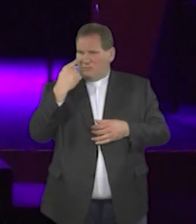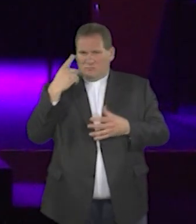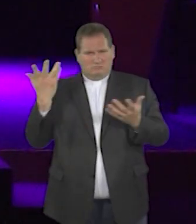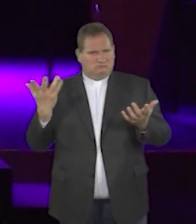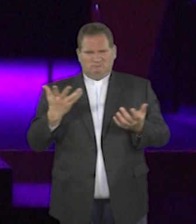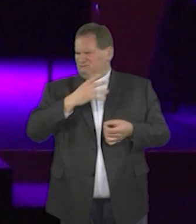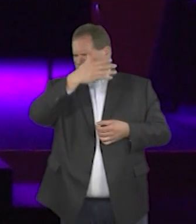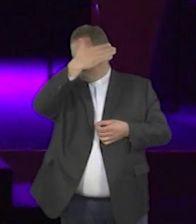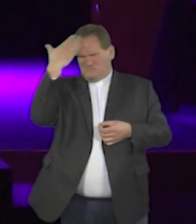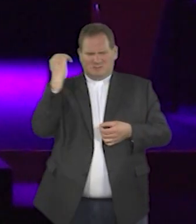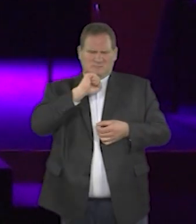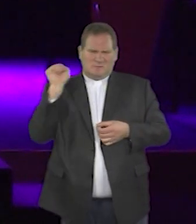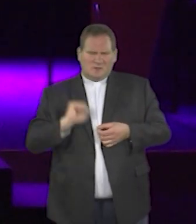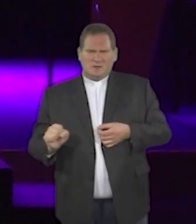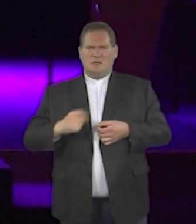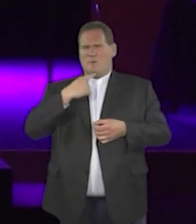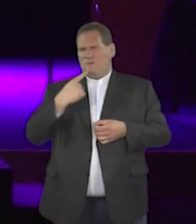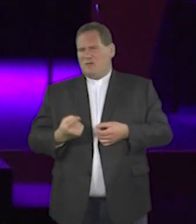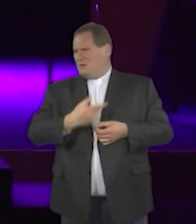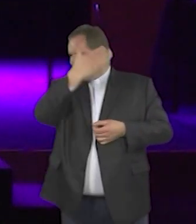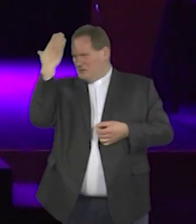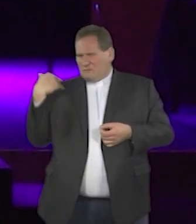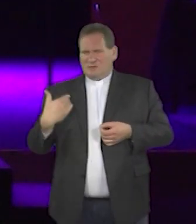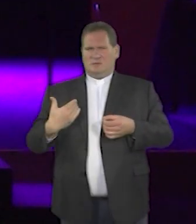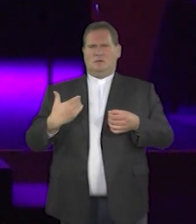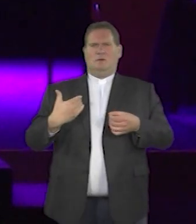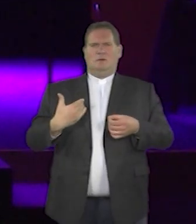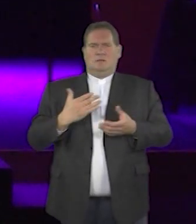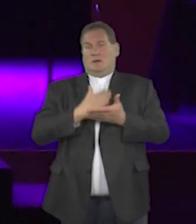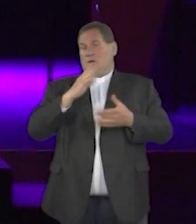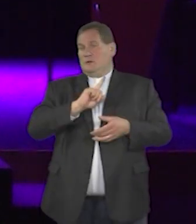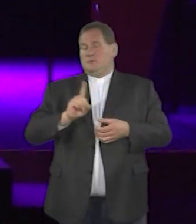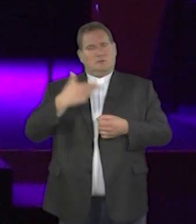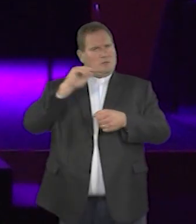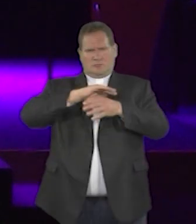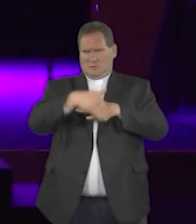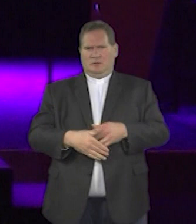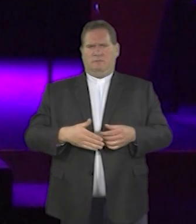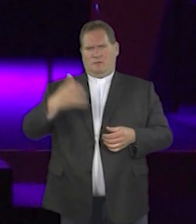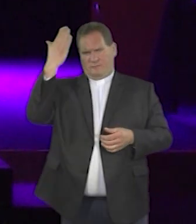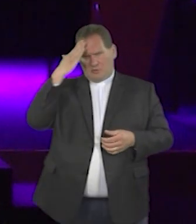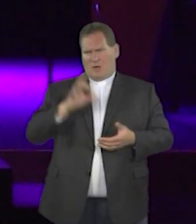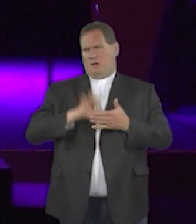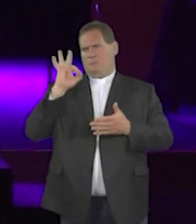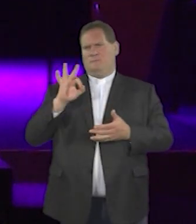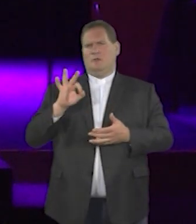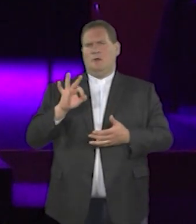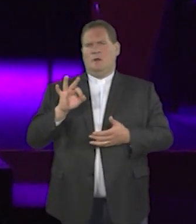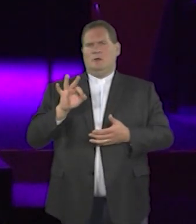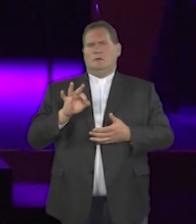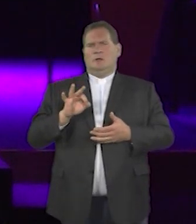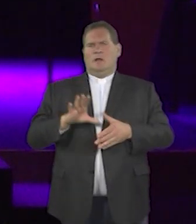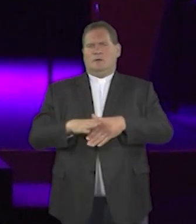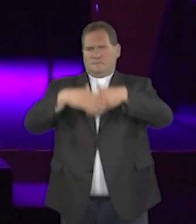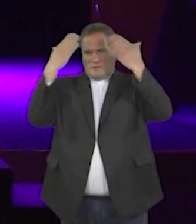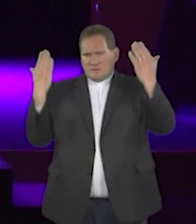Nikt nie wiedział, nie powiedzieć umiał królewnie. Tylko że jest nieszczęśliwa, wiedziano pewnie. I że we dnie,